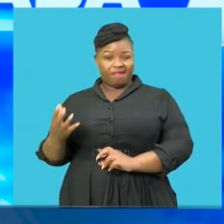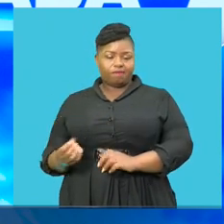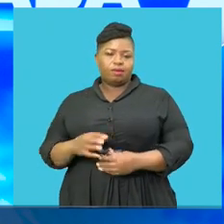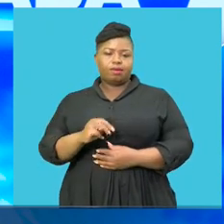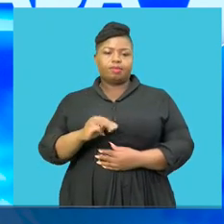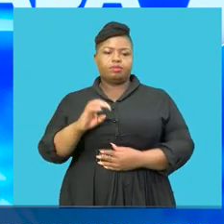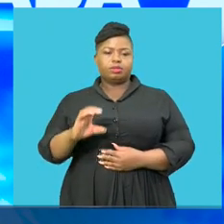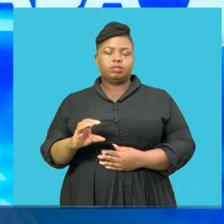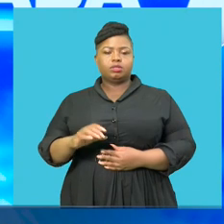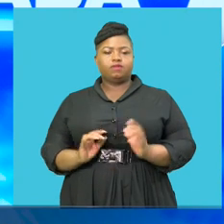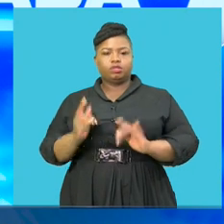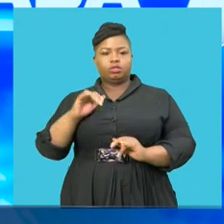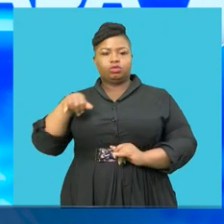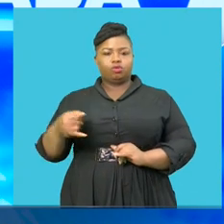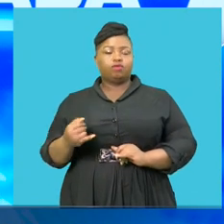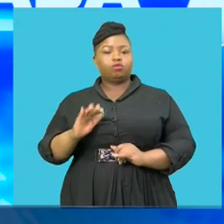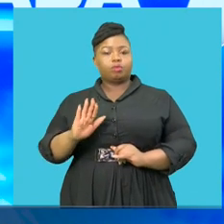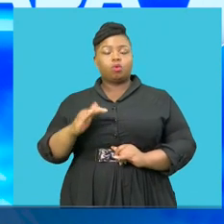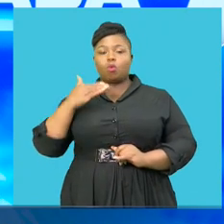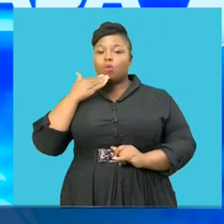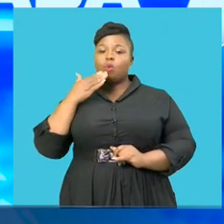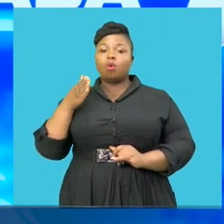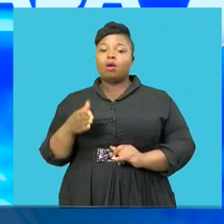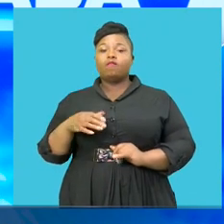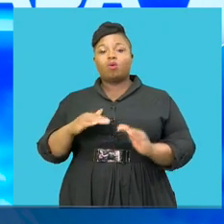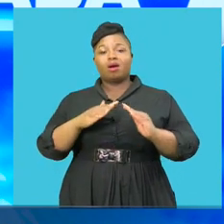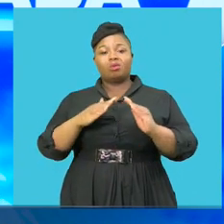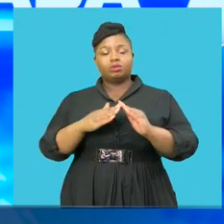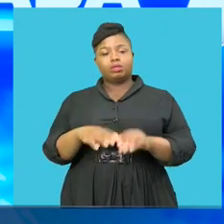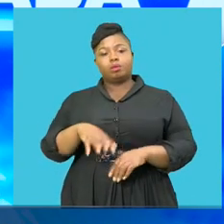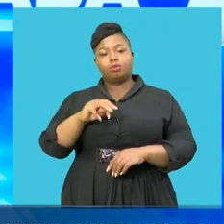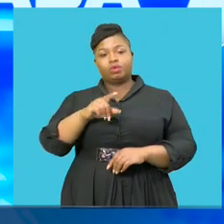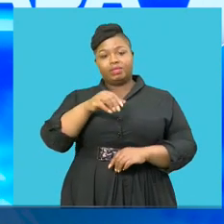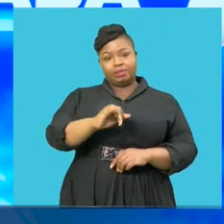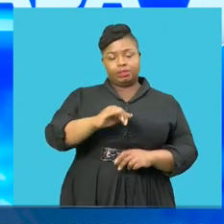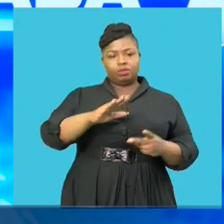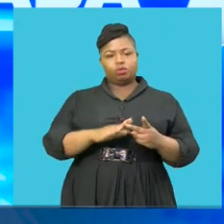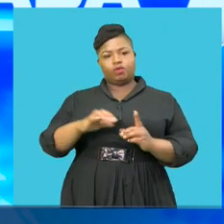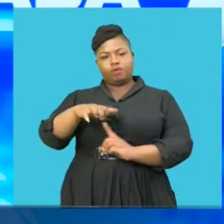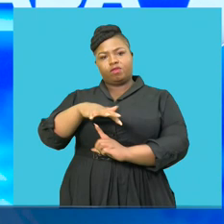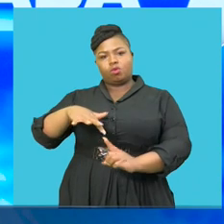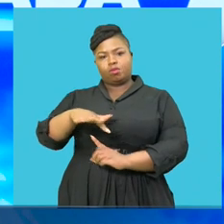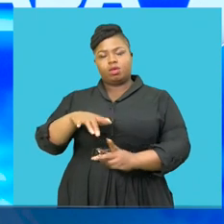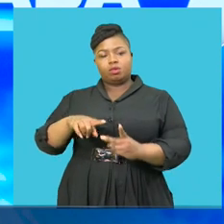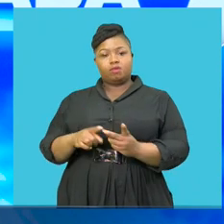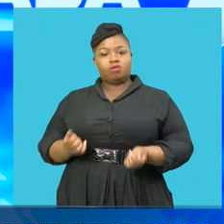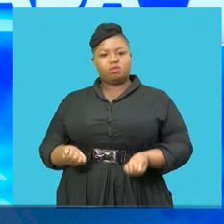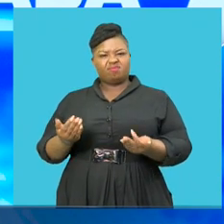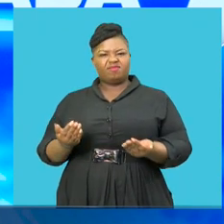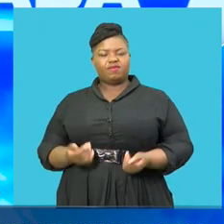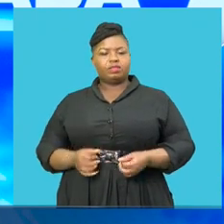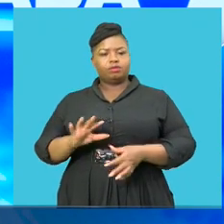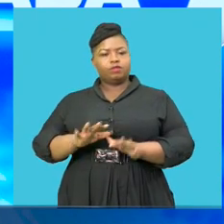I-MMC yedolobha yezokuhlaliswa kwabantu uMlungisi Mabaso ehamsana ne-MMC yezemvelo kanye nezitsiza